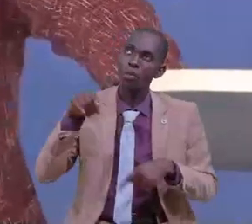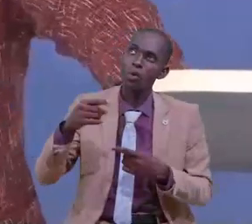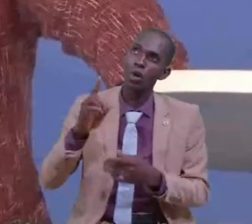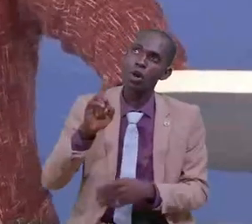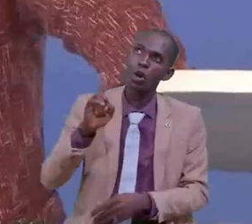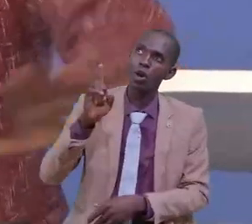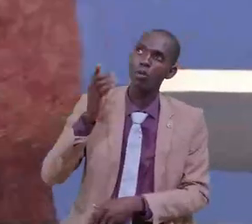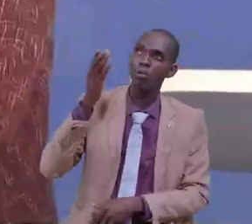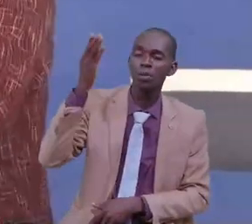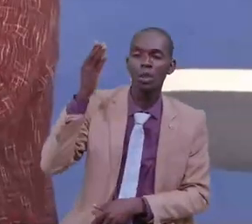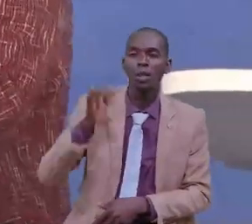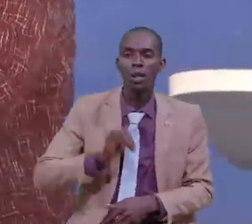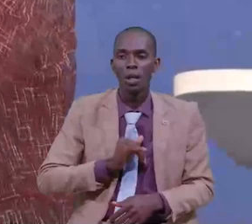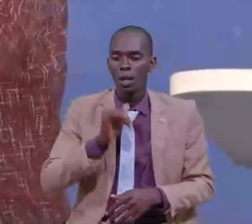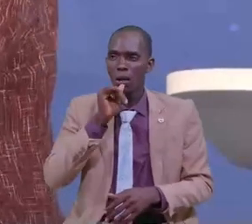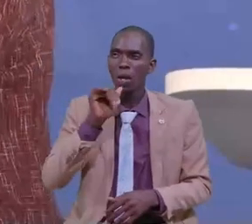là-bas.